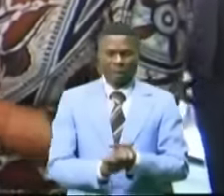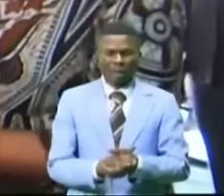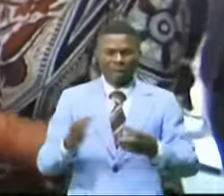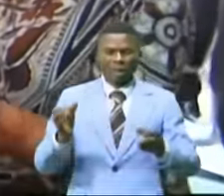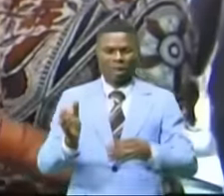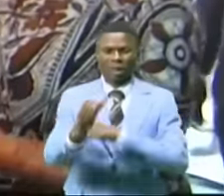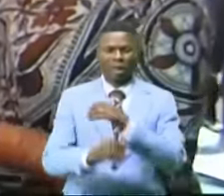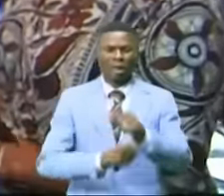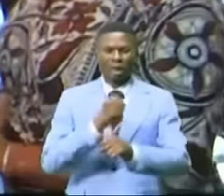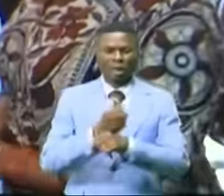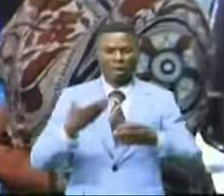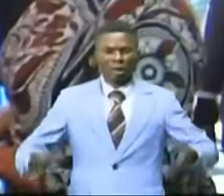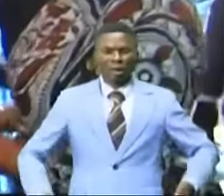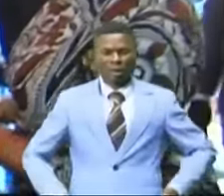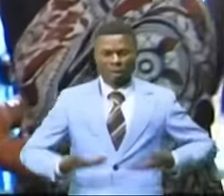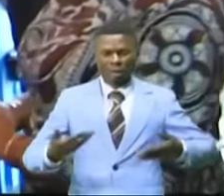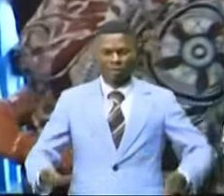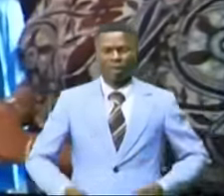mars